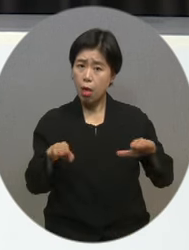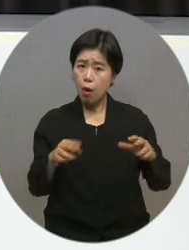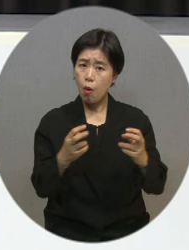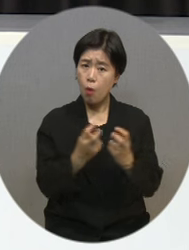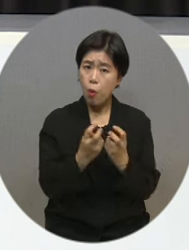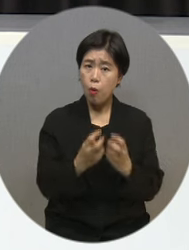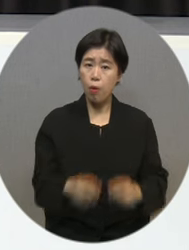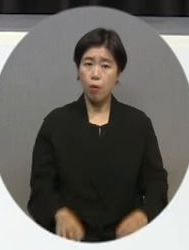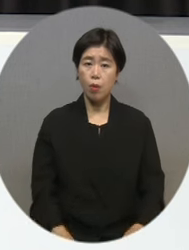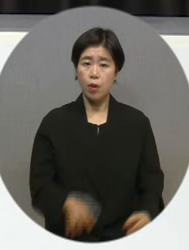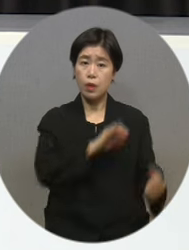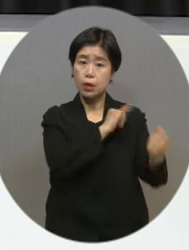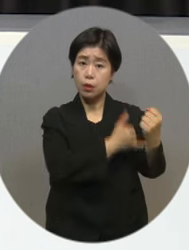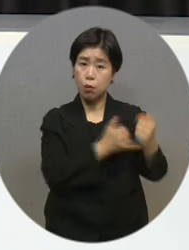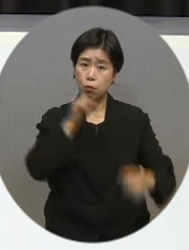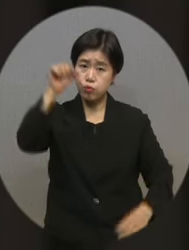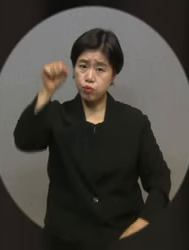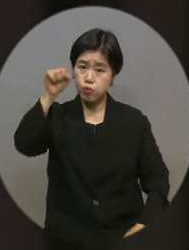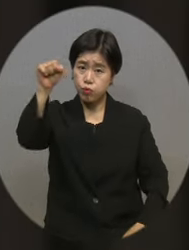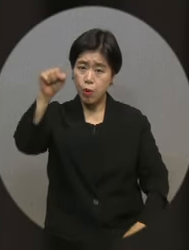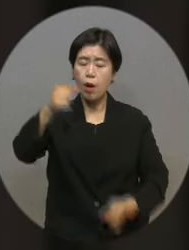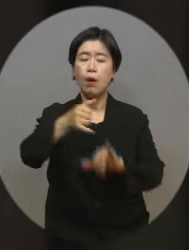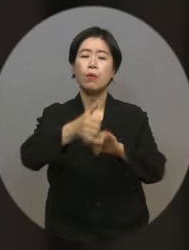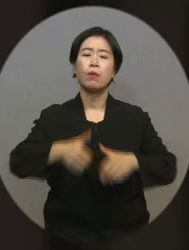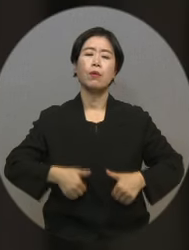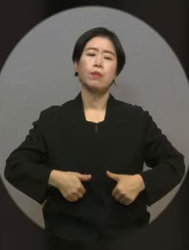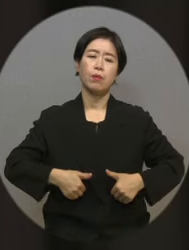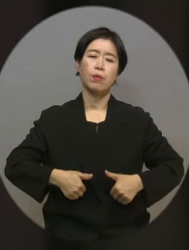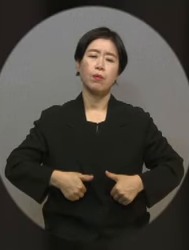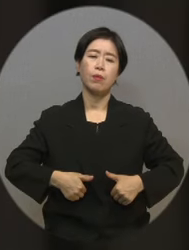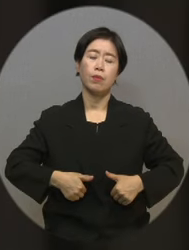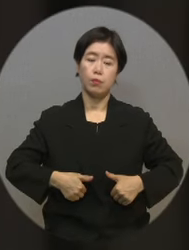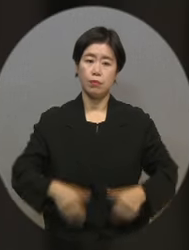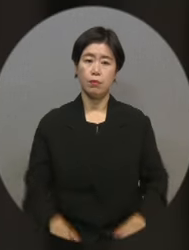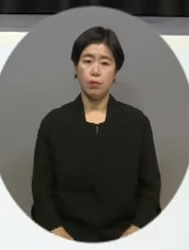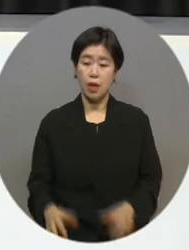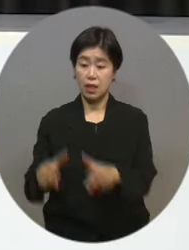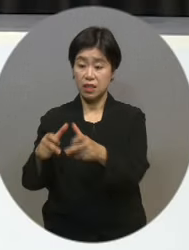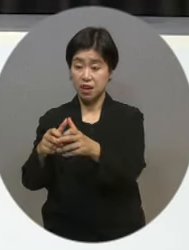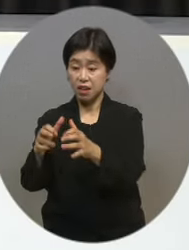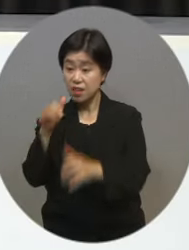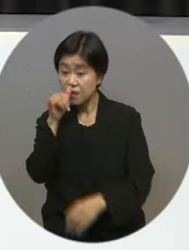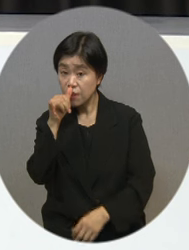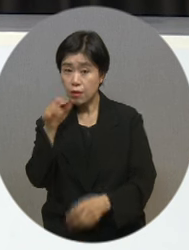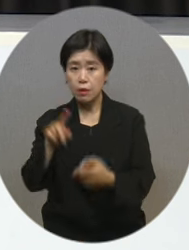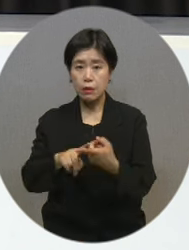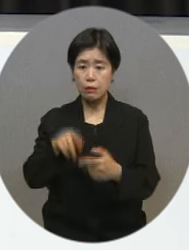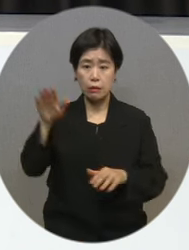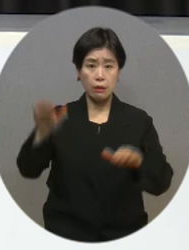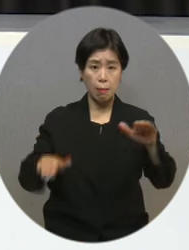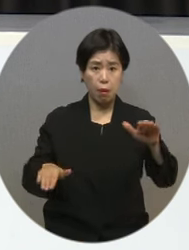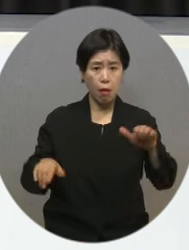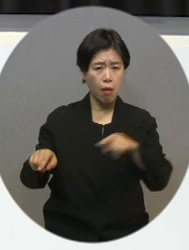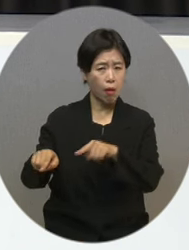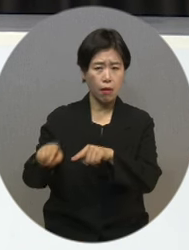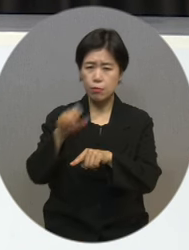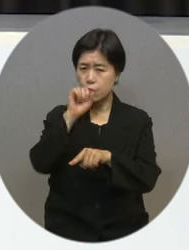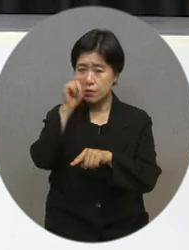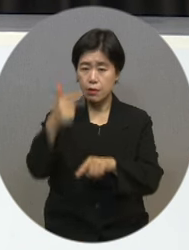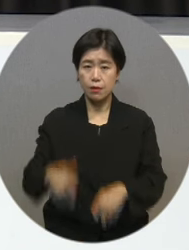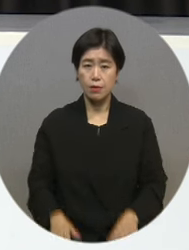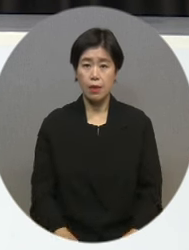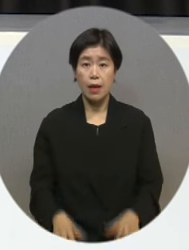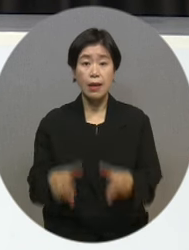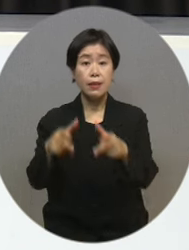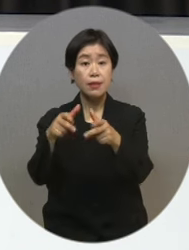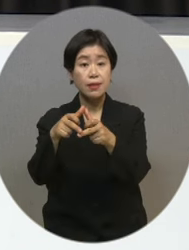내가 유일하게 할수 있는 일이구나. 차별은 아니다. 예. 장애인은 아무것도 못하는 게 아니고 예.